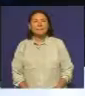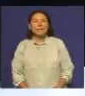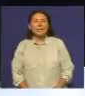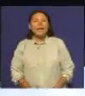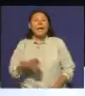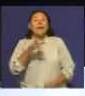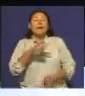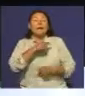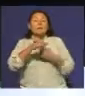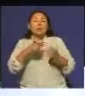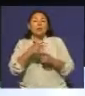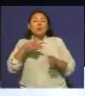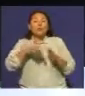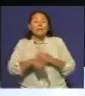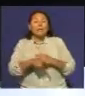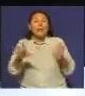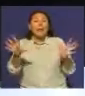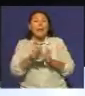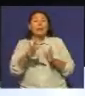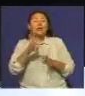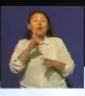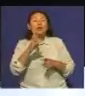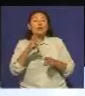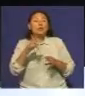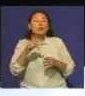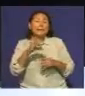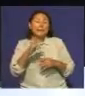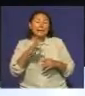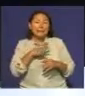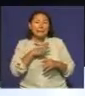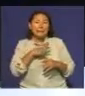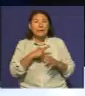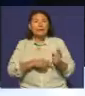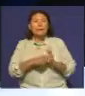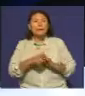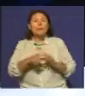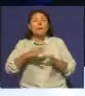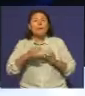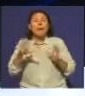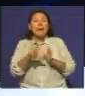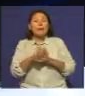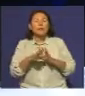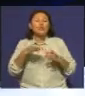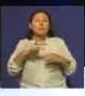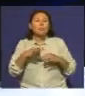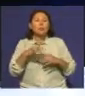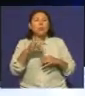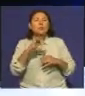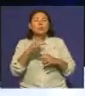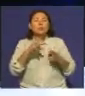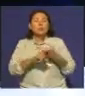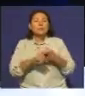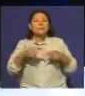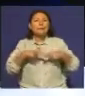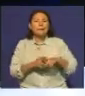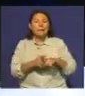Енді кәсіпкерлер үшін электр желілерін қостыру біршама жеңілдетілді. Мәселен, электрмен жабдықтау желілеріне қосылу үшін